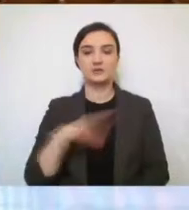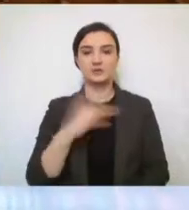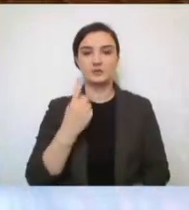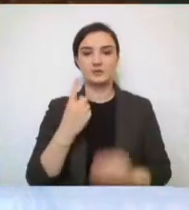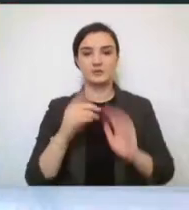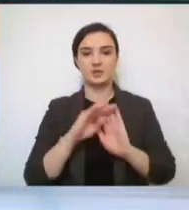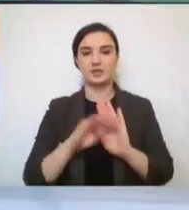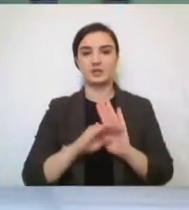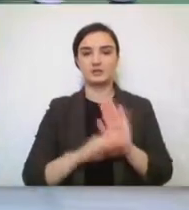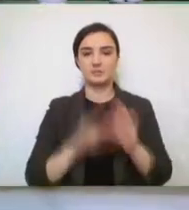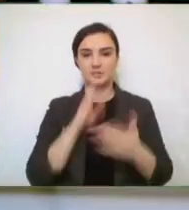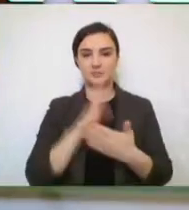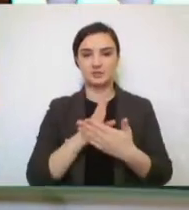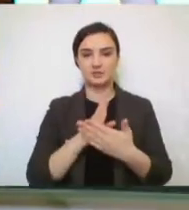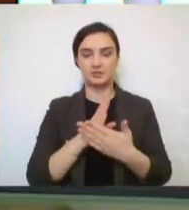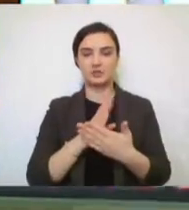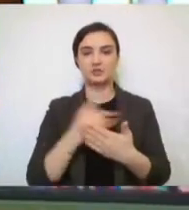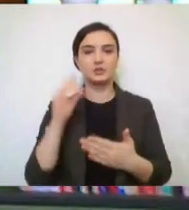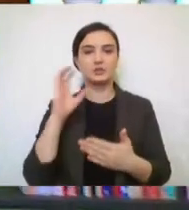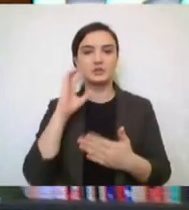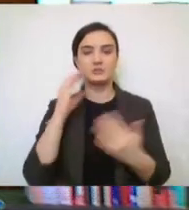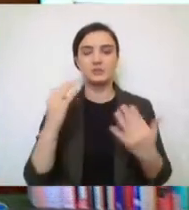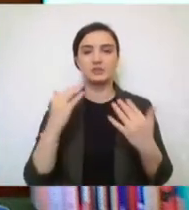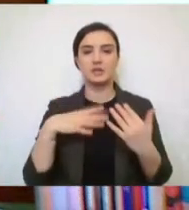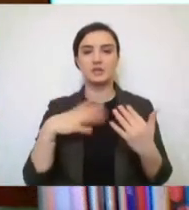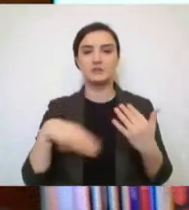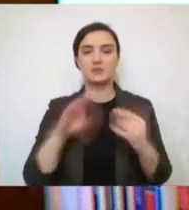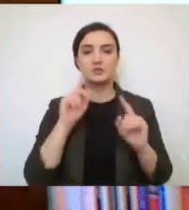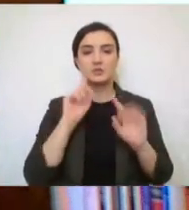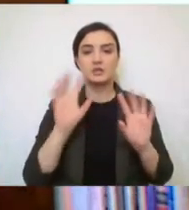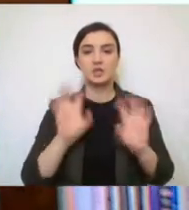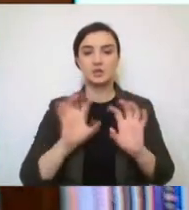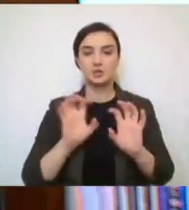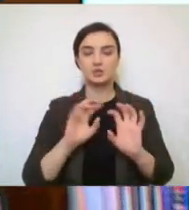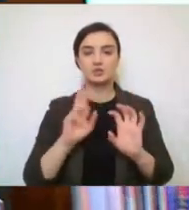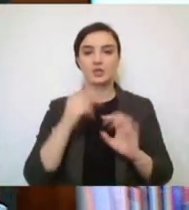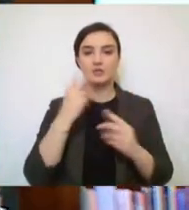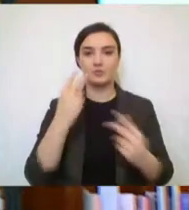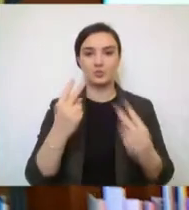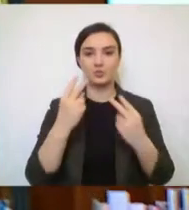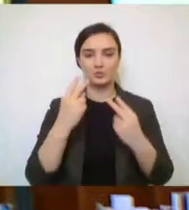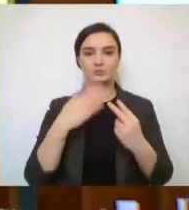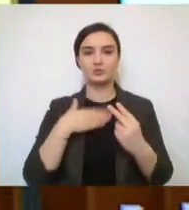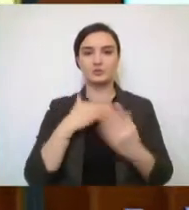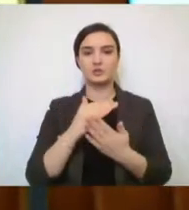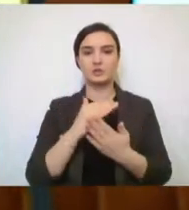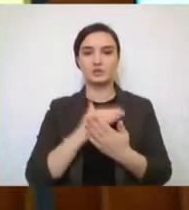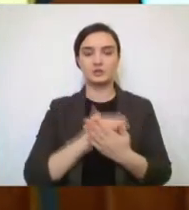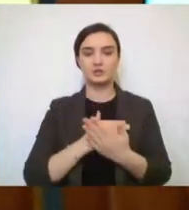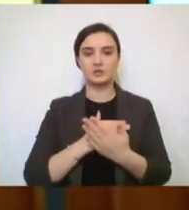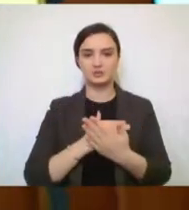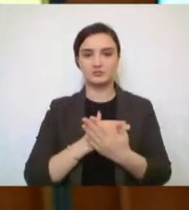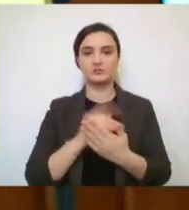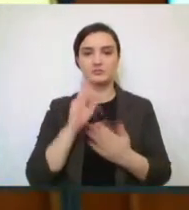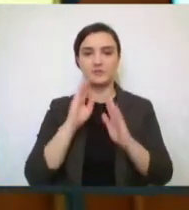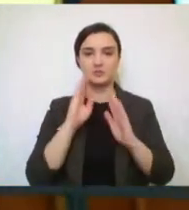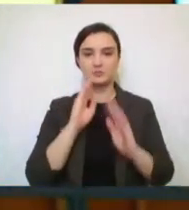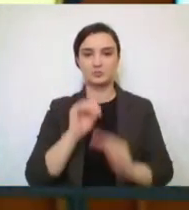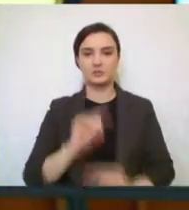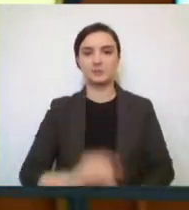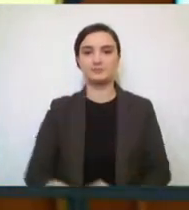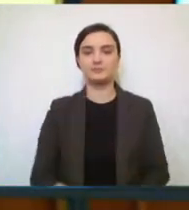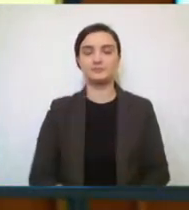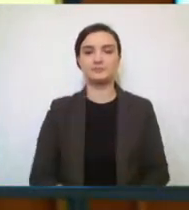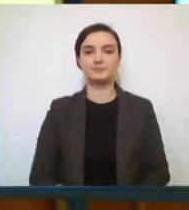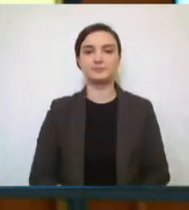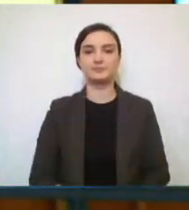ეთერში. გვისმენთ საქართველოს რადიოს ეთერში და თვალყურს გვადევნებთ ჩვენი არხის ვებ პლატფორმაზე. საგანგებო რეჟიმში